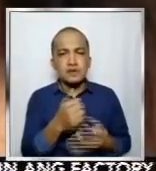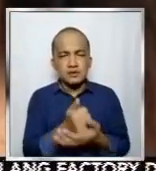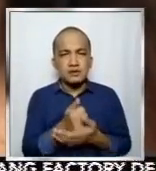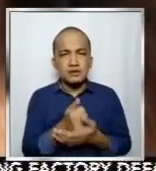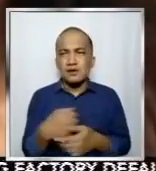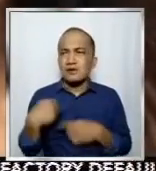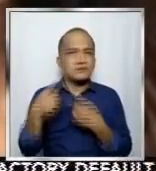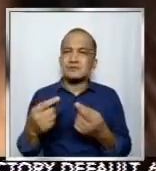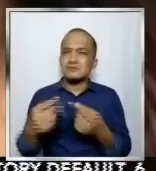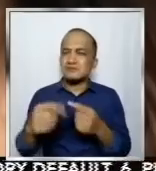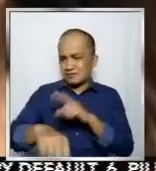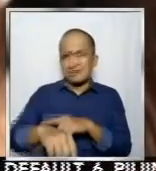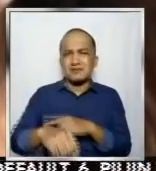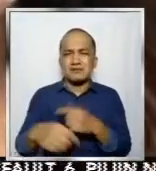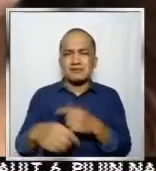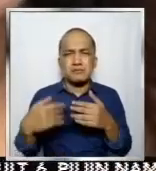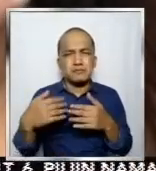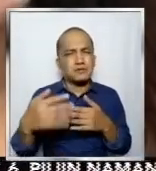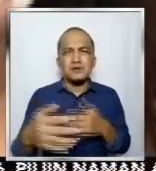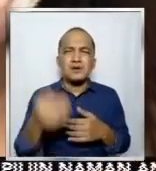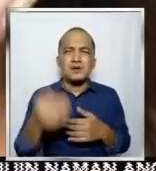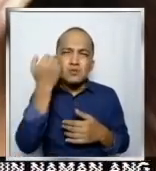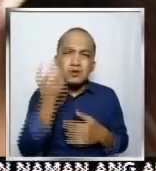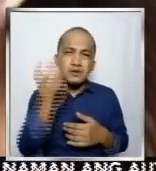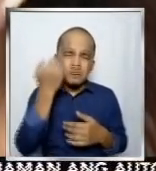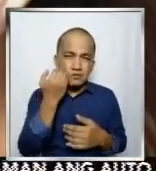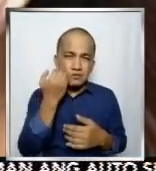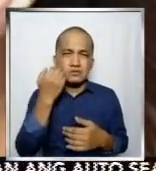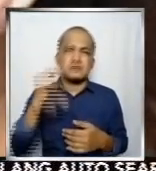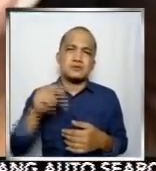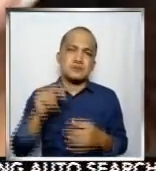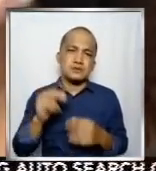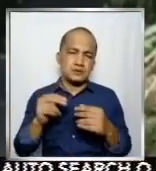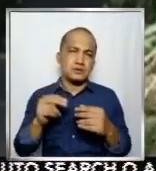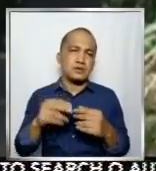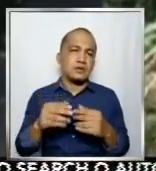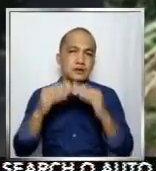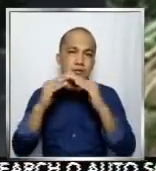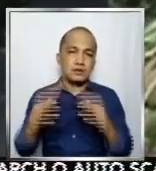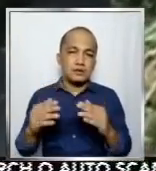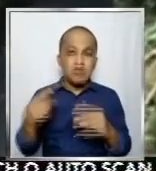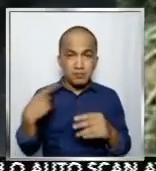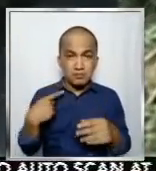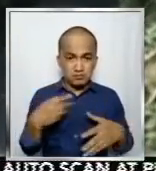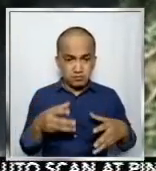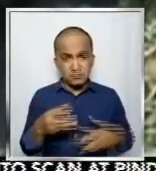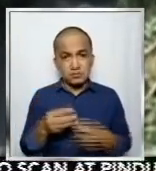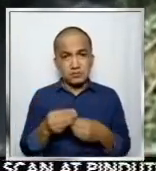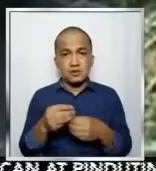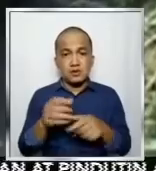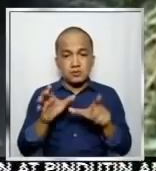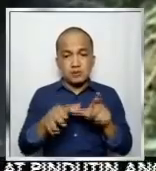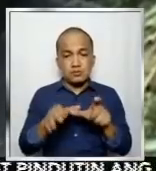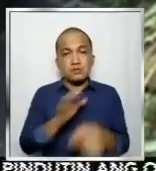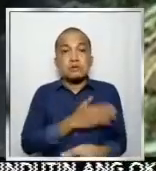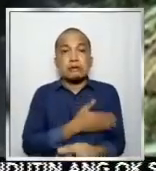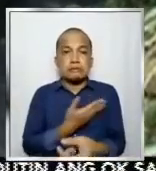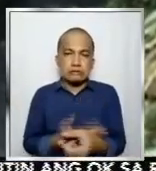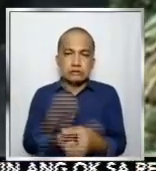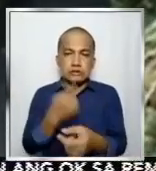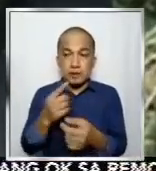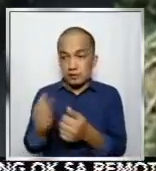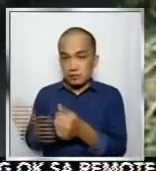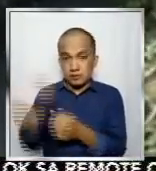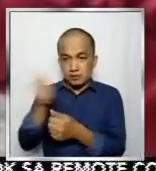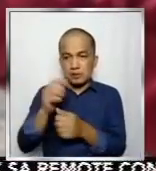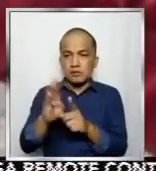po kami sa pangangailangan namin, lalo na may PWD akong anak. Ayon sa pamunuan ng barangay, limitado lang talaga ang